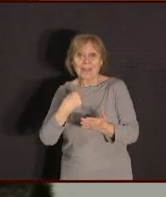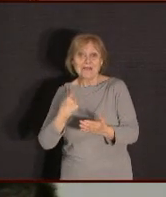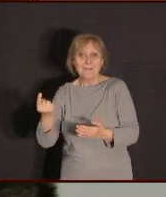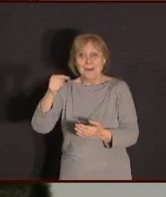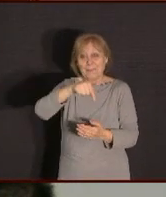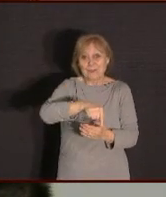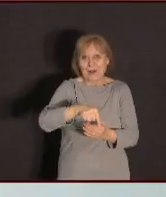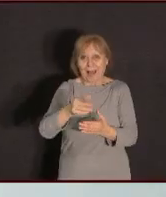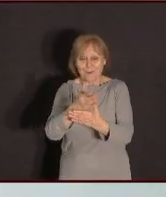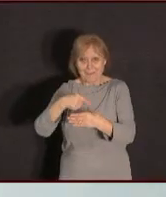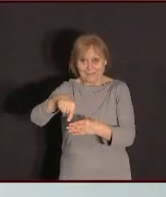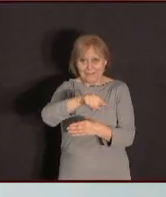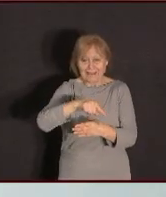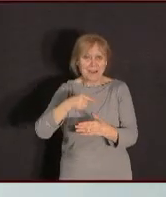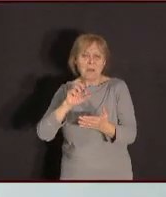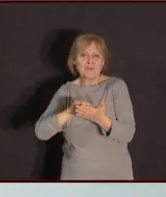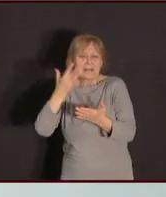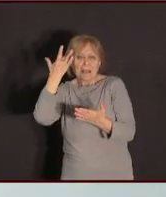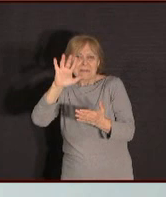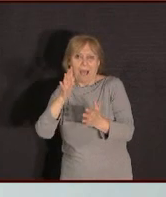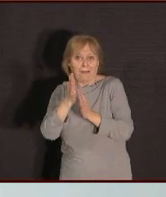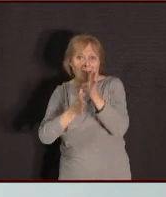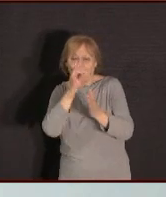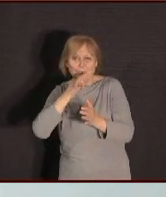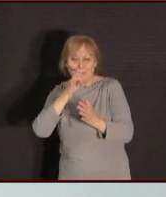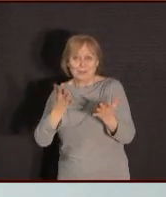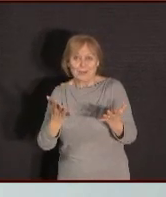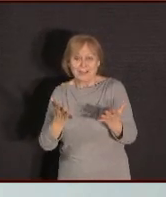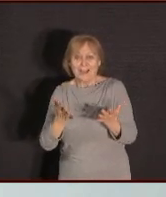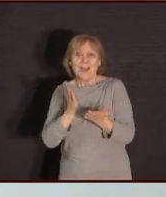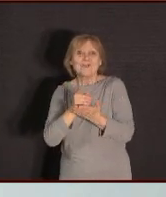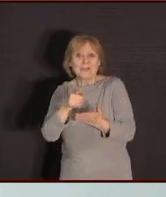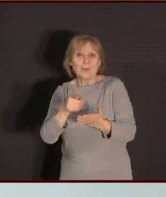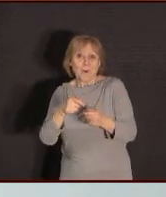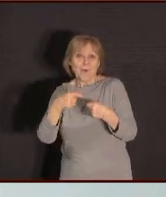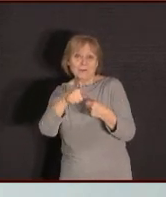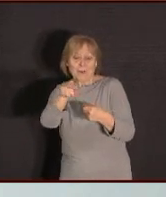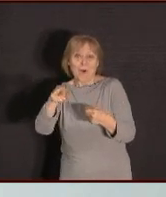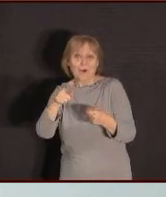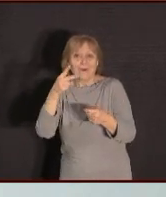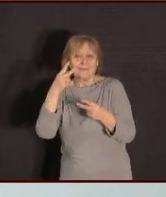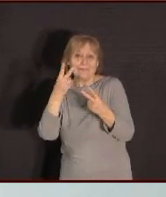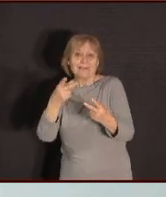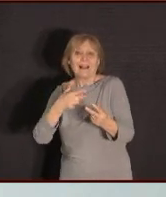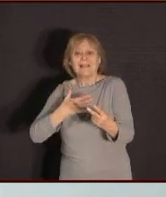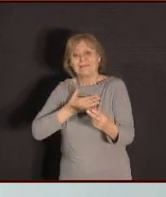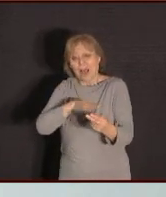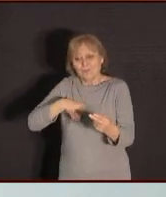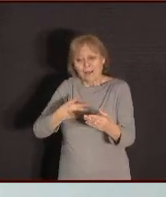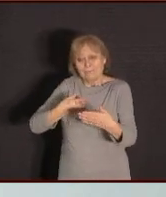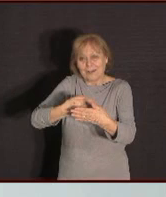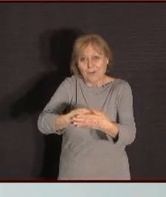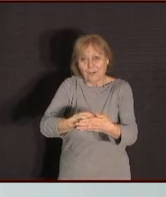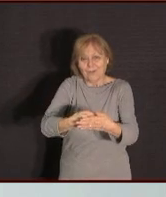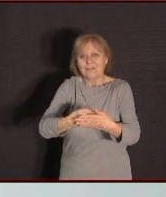znala komunicirati z njimi, že to jim da vedeti naša navzočnost, da se nekdo zanima za